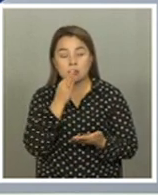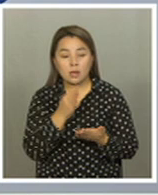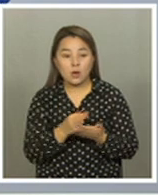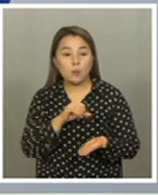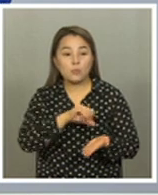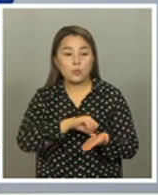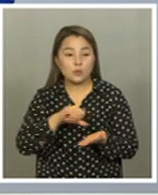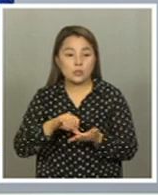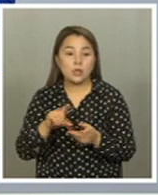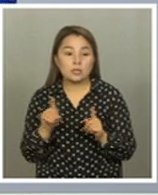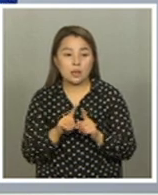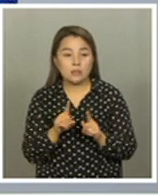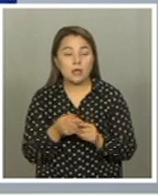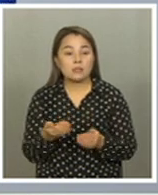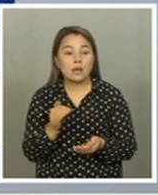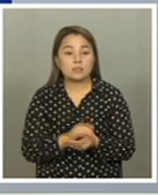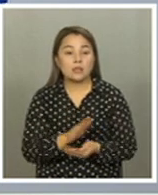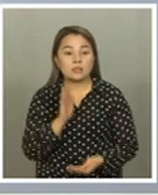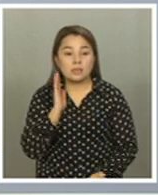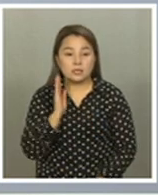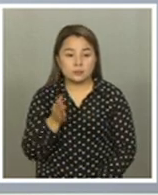мүшелермен танысасыздар.